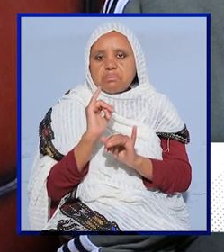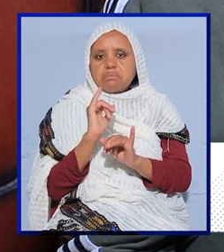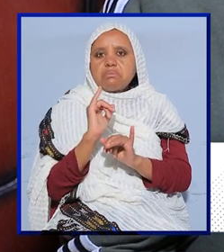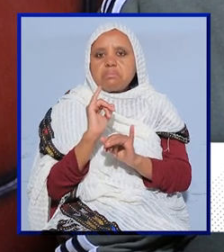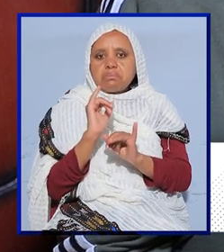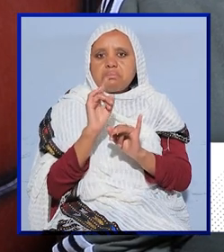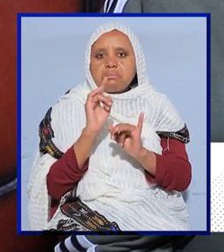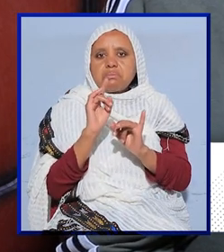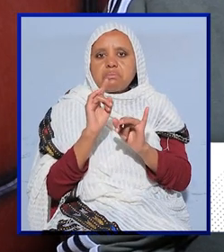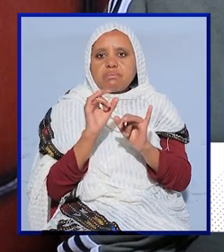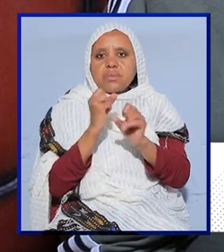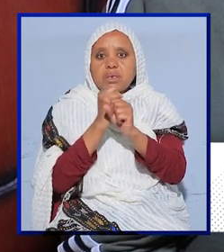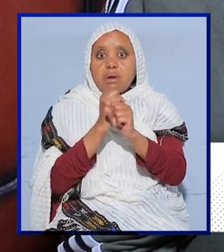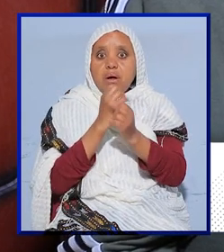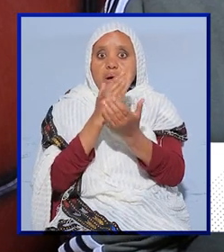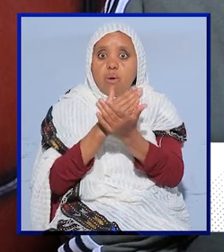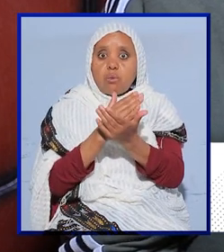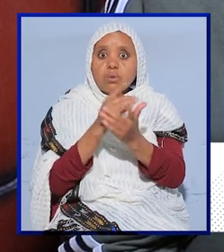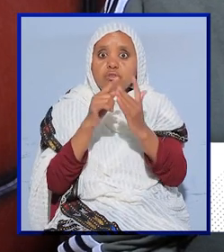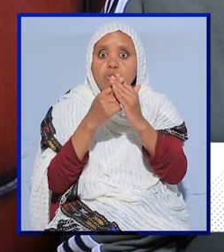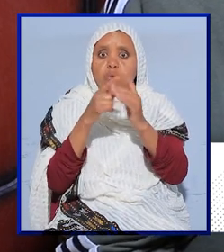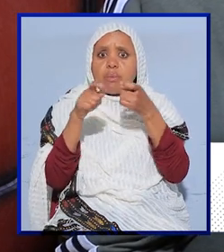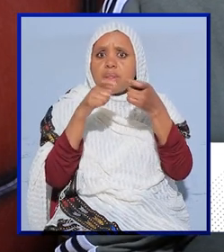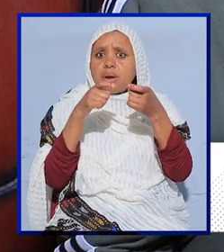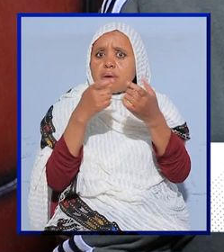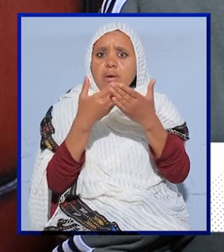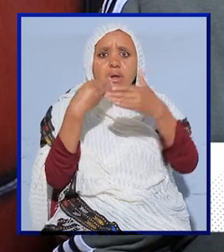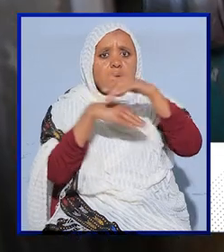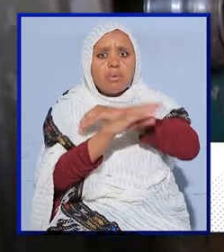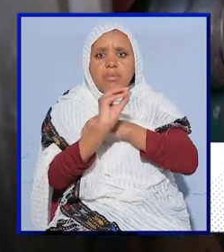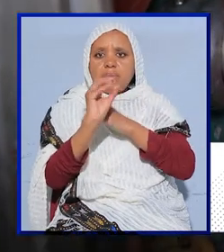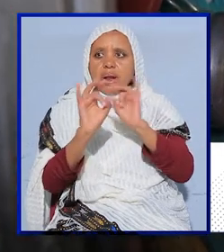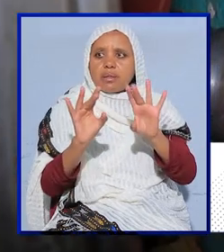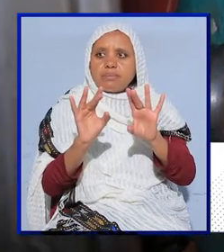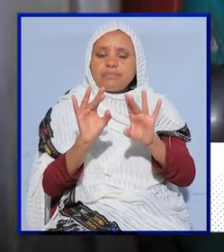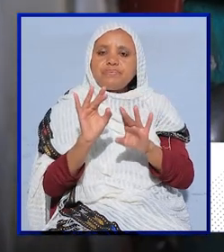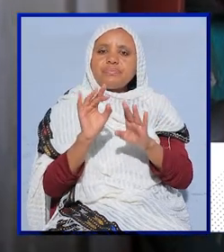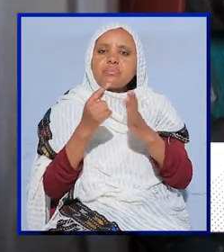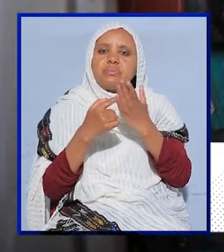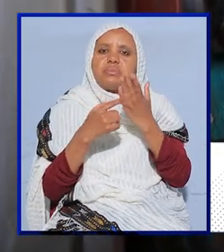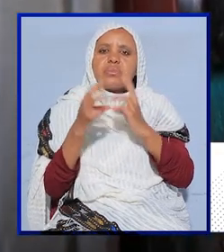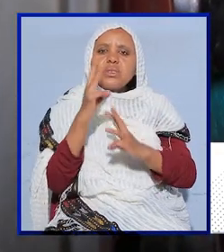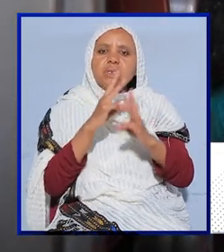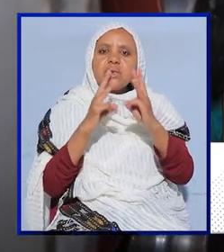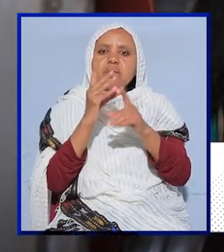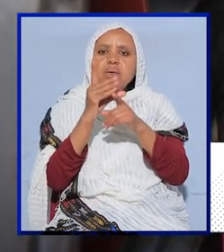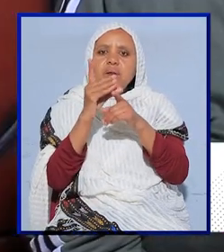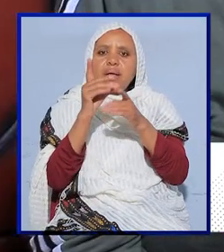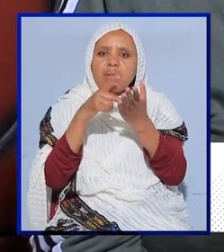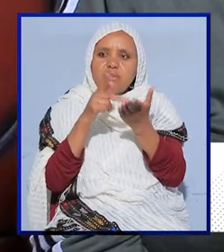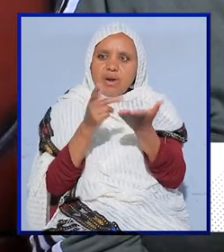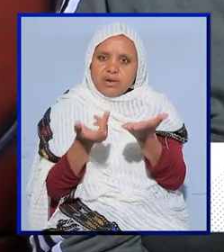ምንም እያለች ስራ ከተወች ጀምሮ መተዳደሪያ የላት ምን የላት። ያለባት ችግር እዚሁ ክራይ